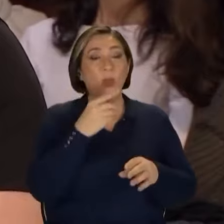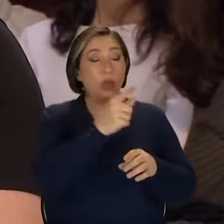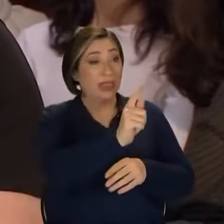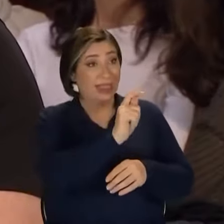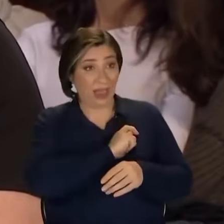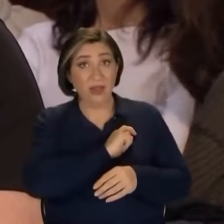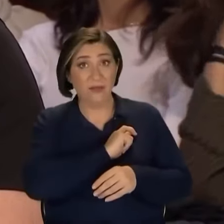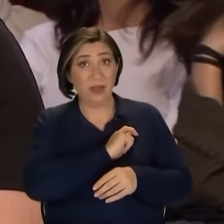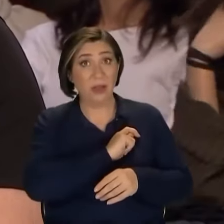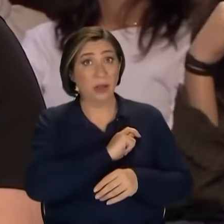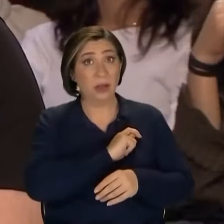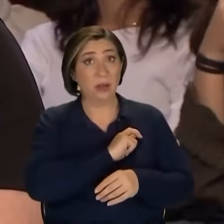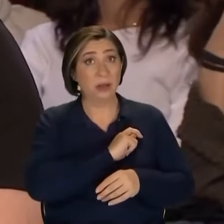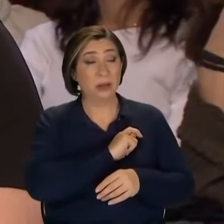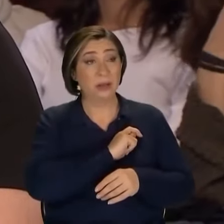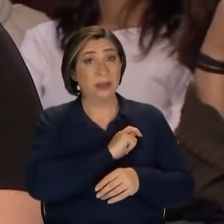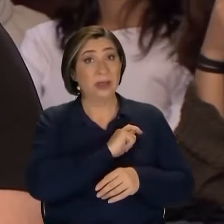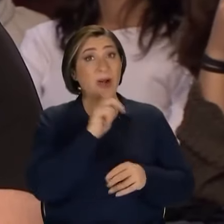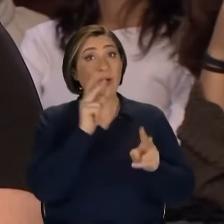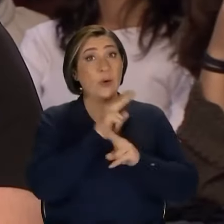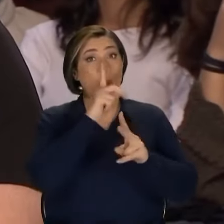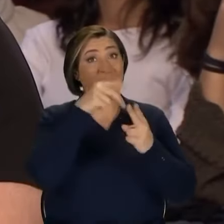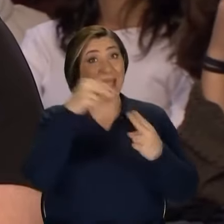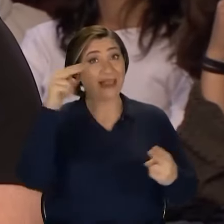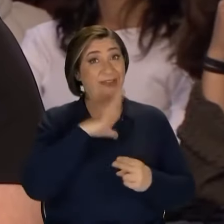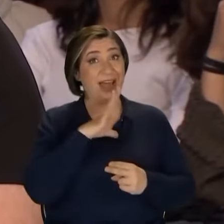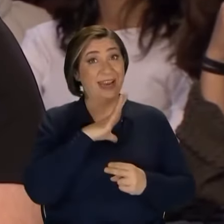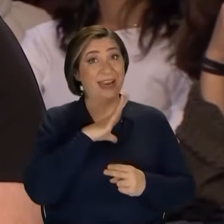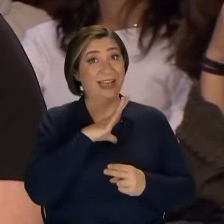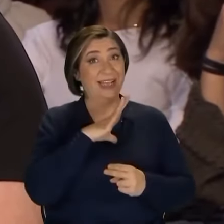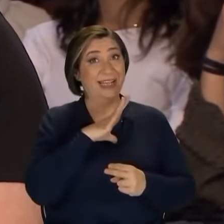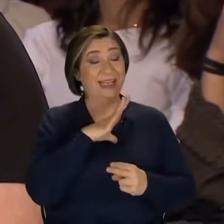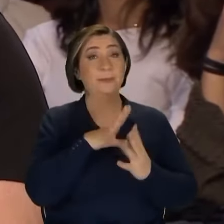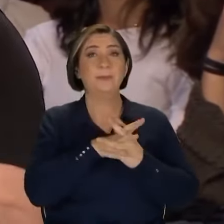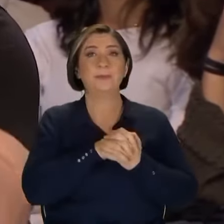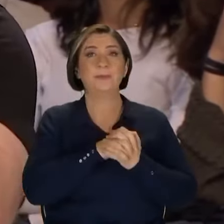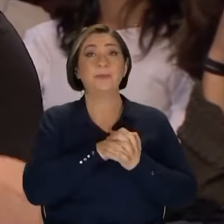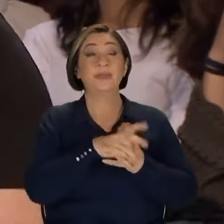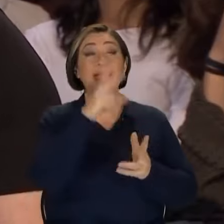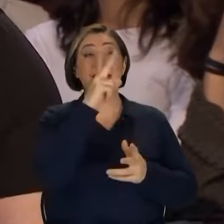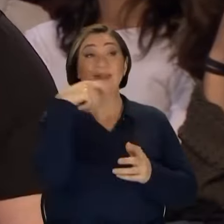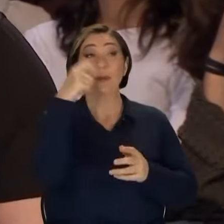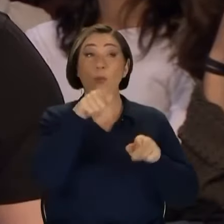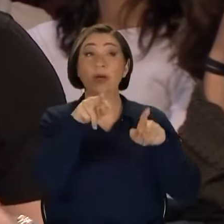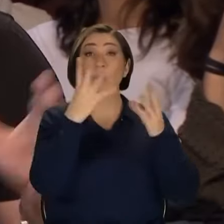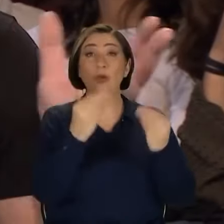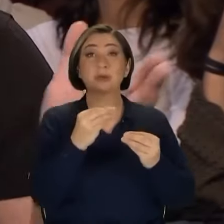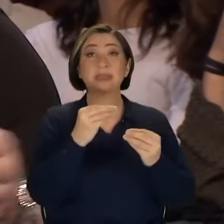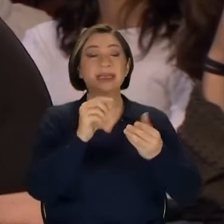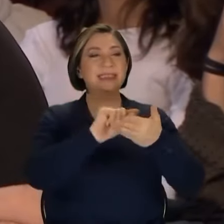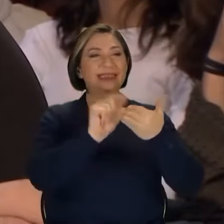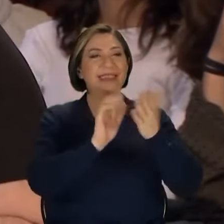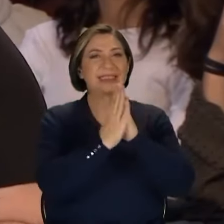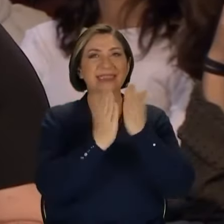teklifi Eee teklifin komik bir öyküsü var Eee iki filmde böyle oldu senaryolar